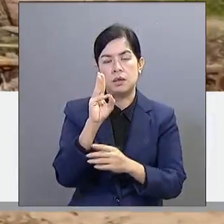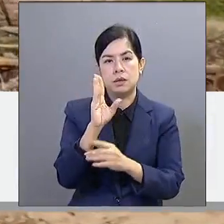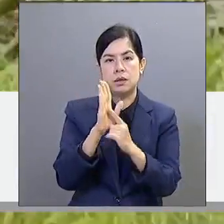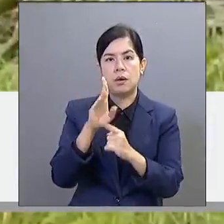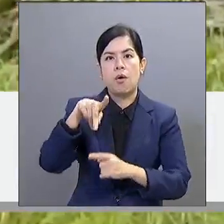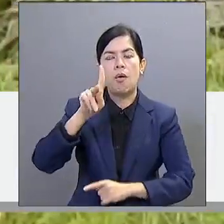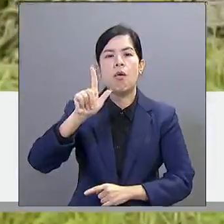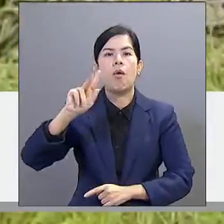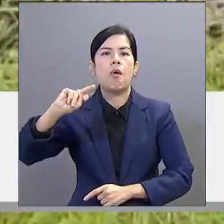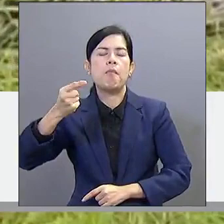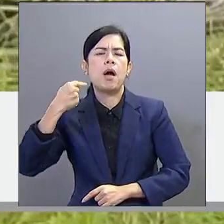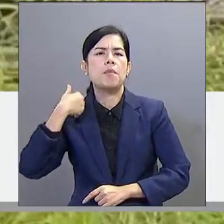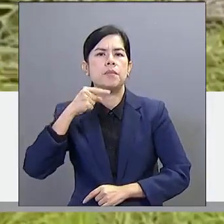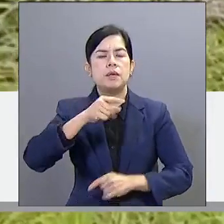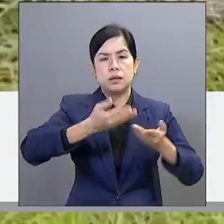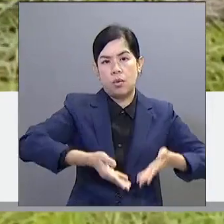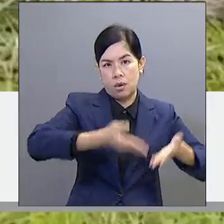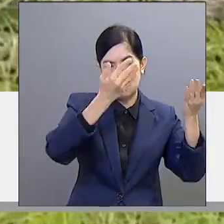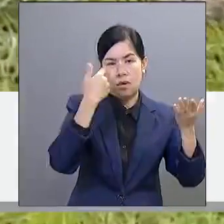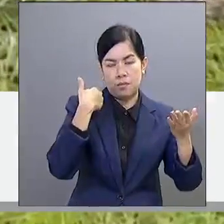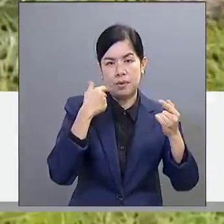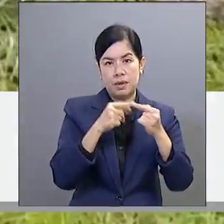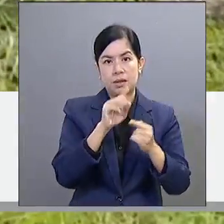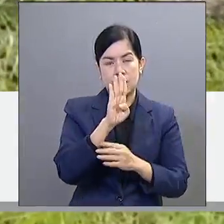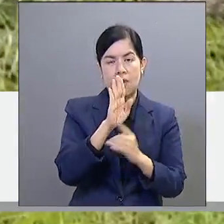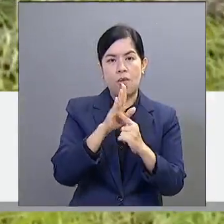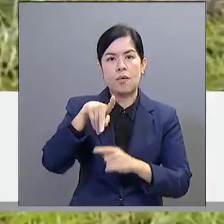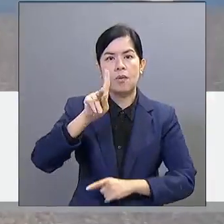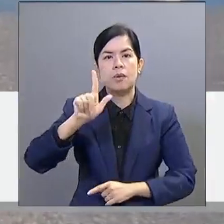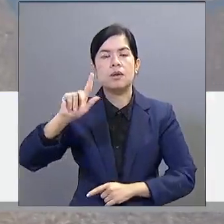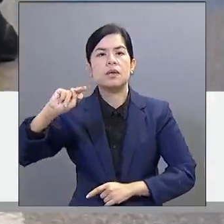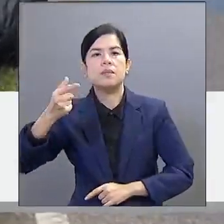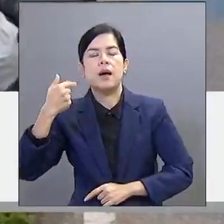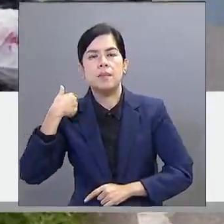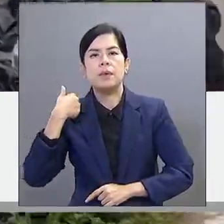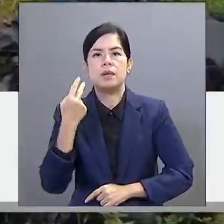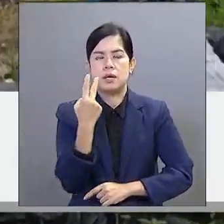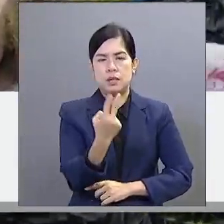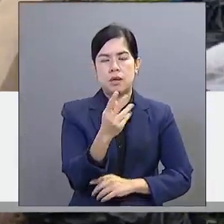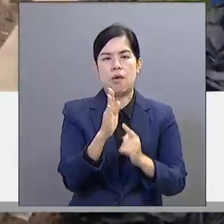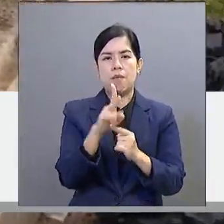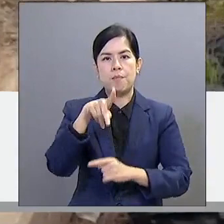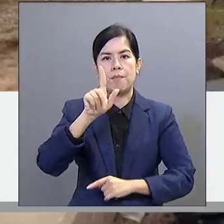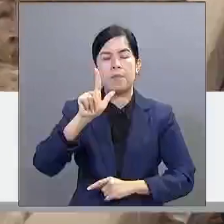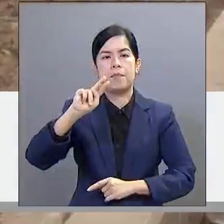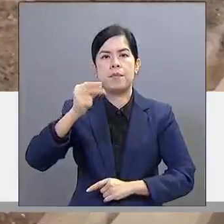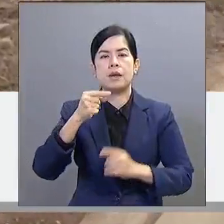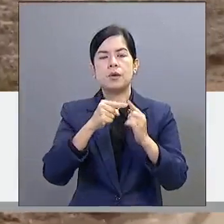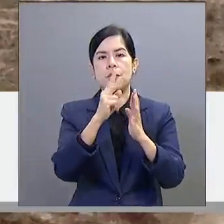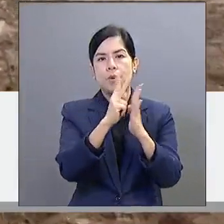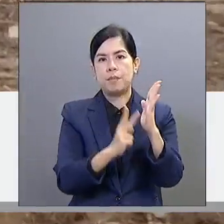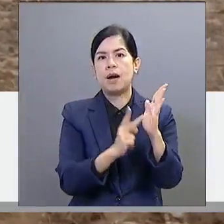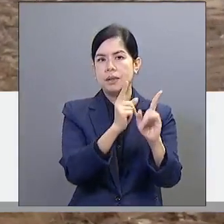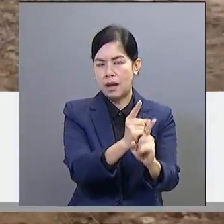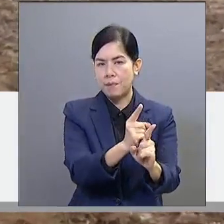หรือถอนสิ่งปลูกสร้างไปแล้ว 4แปลงยังเหลืออีก 2แปลงที่ต้องดำเนินการตามกฎหมายค่ะเจ้าหน้าที่